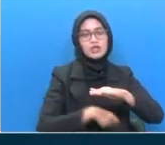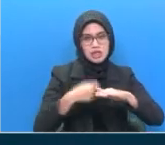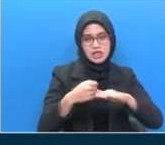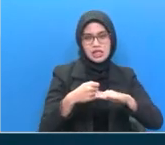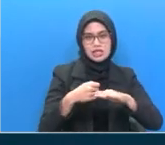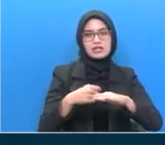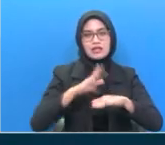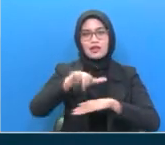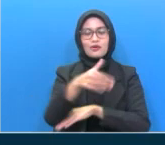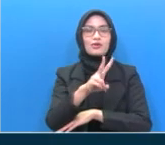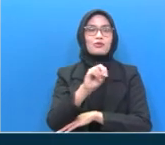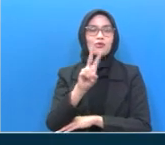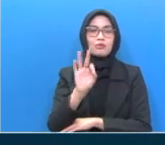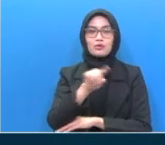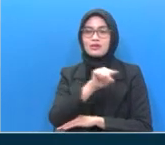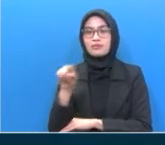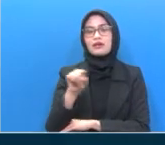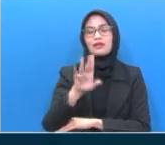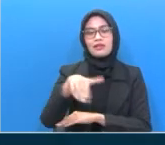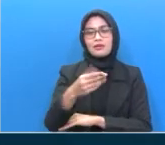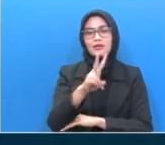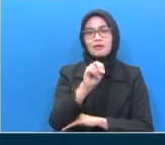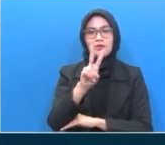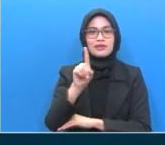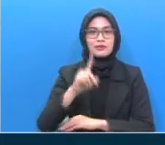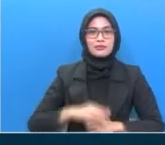tahun 2020 sampai tahun 2021